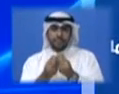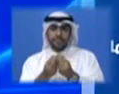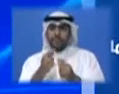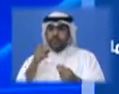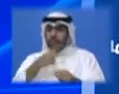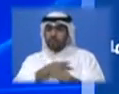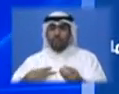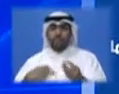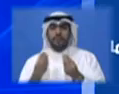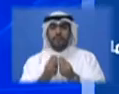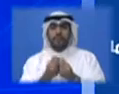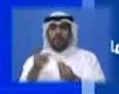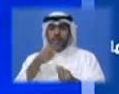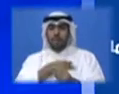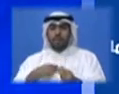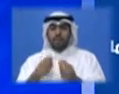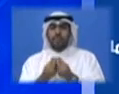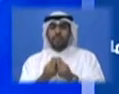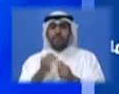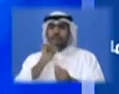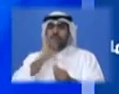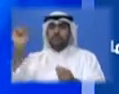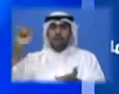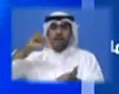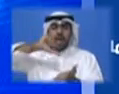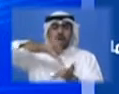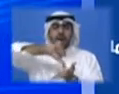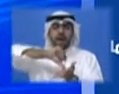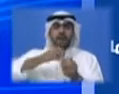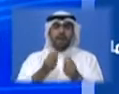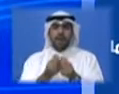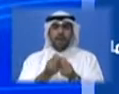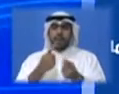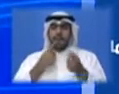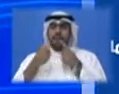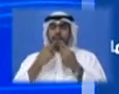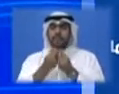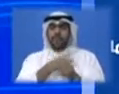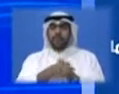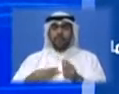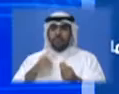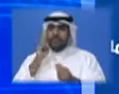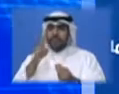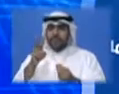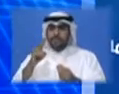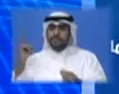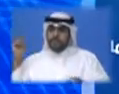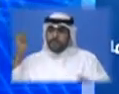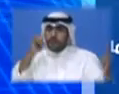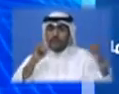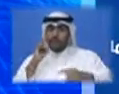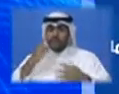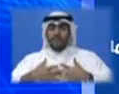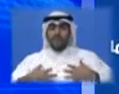دولة الكويت وحكومة الجمهورية الإسلامية الإيرانية بشأن التعاون في المجال السياحي.